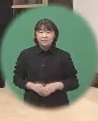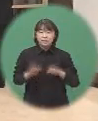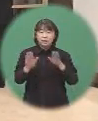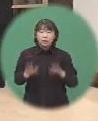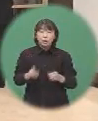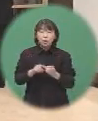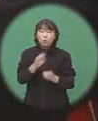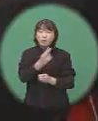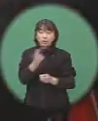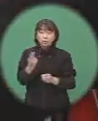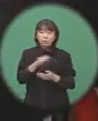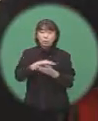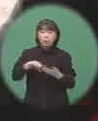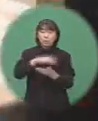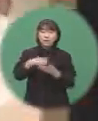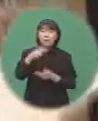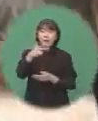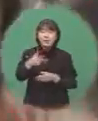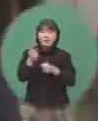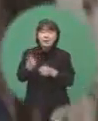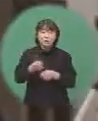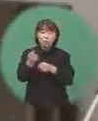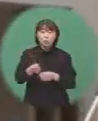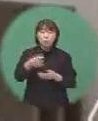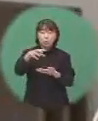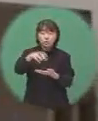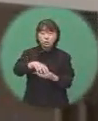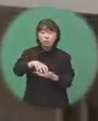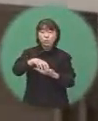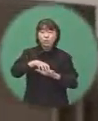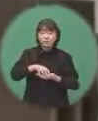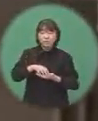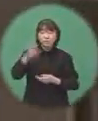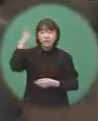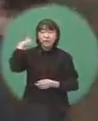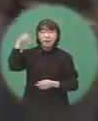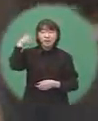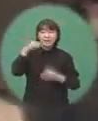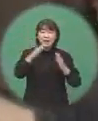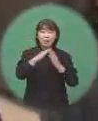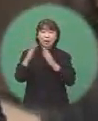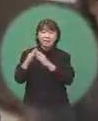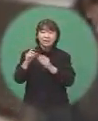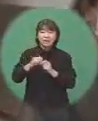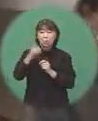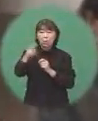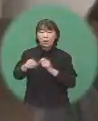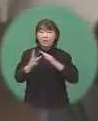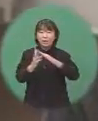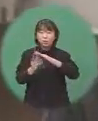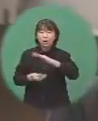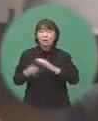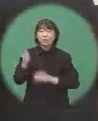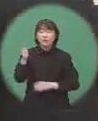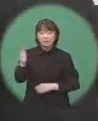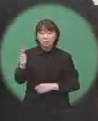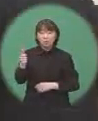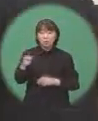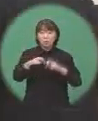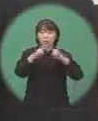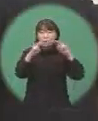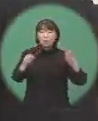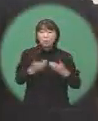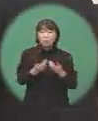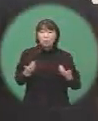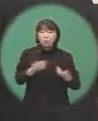今年度の郡山市農業賞を受賞したのは、浅香町の遠藤昭夫さんと福山町の株式